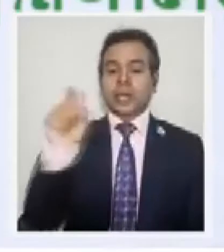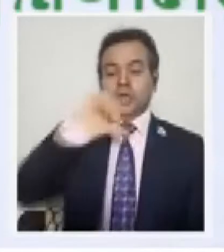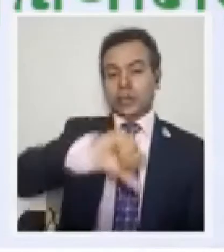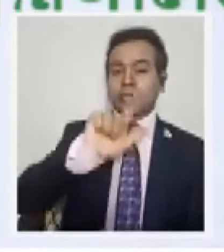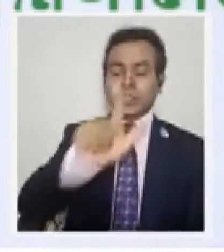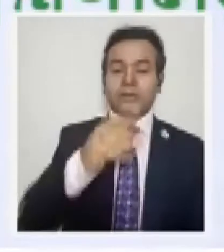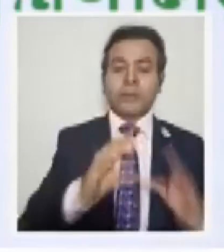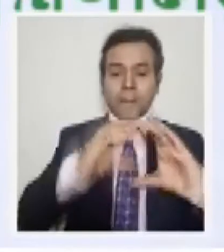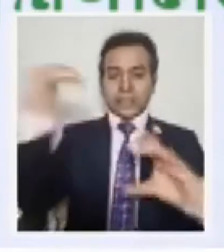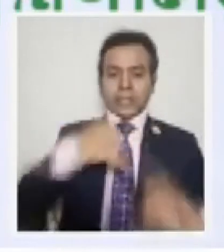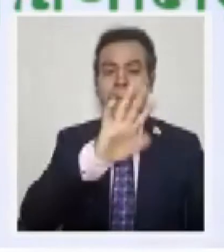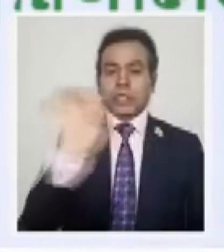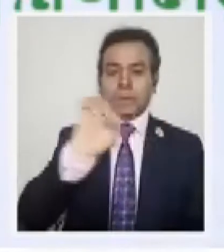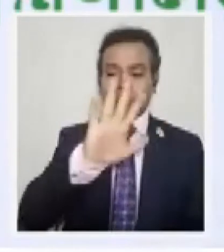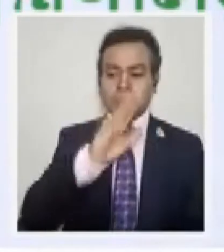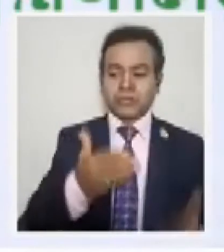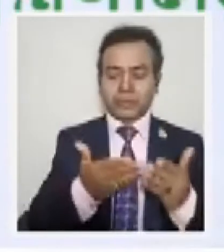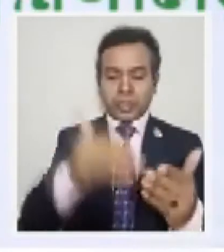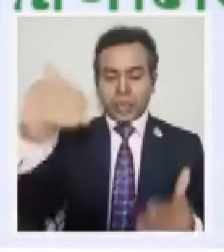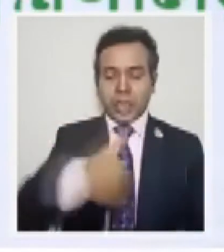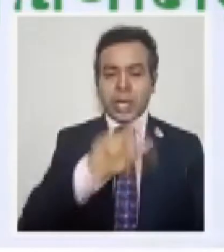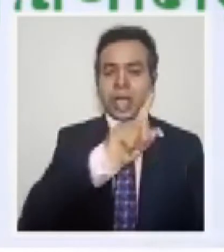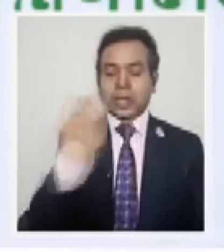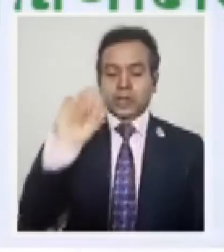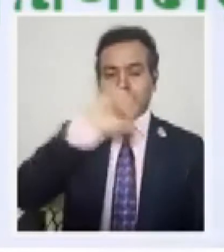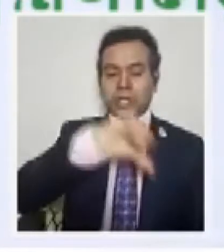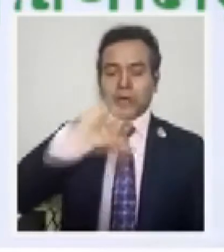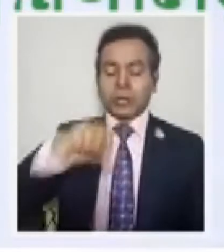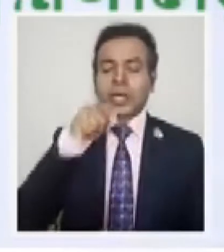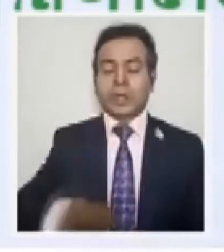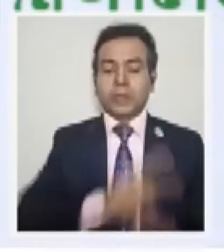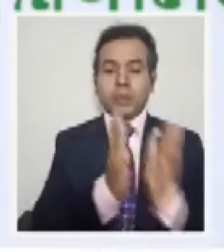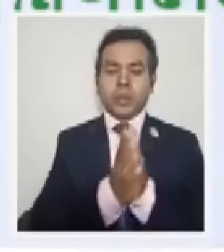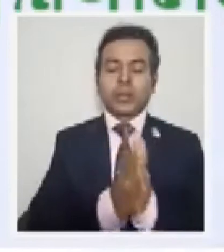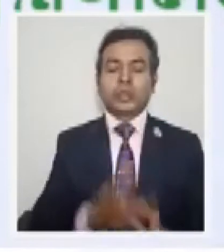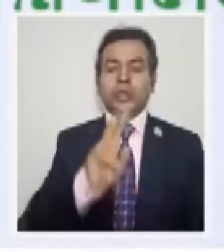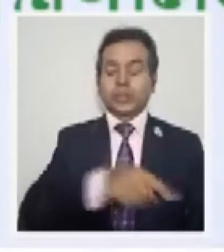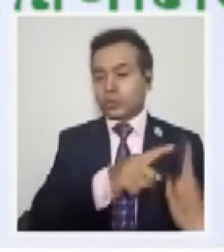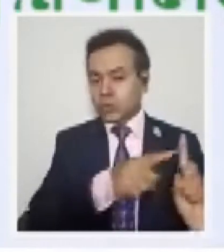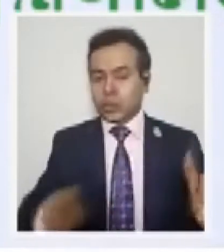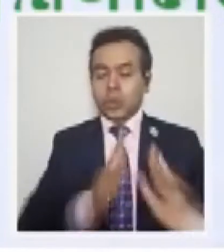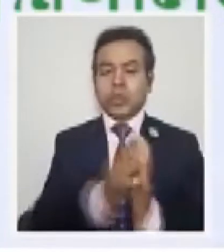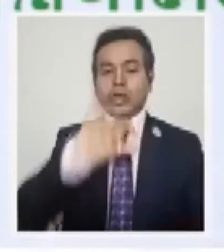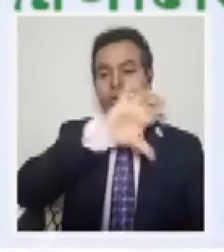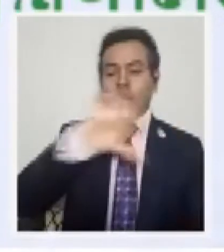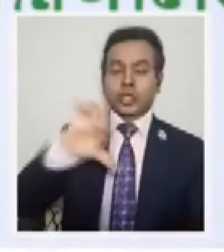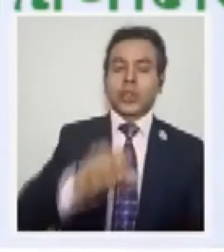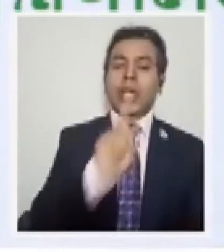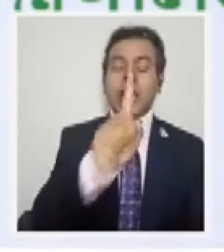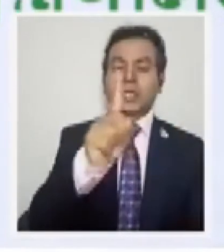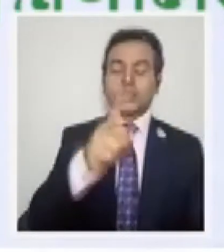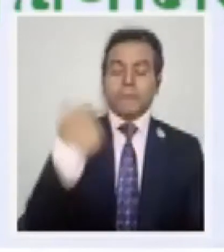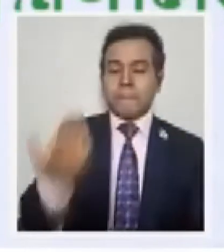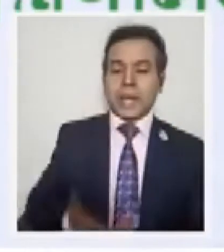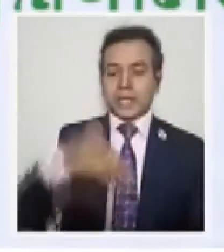স্ক্রিনিং কার্যক্রম অব্যাহত আছে, গত 24 ঘন্টায় বিমানবন্দরে স্ক্রিন করা হয়েছে 197 জনকে, স্থলবন্দরে 505 জনকে, সমুদ্রবন্দর 199